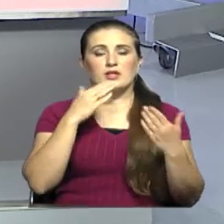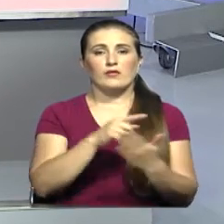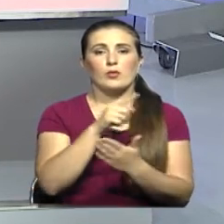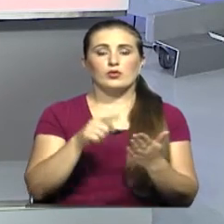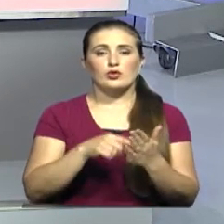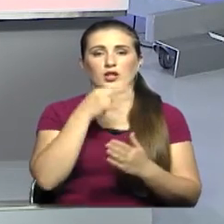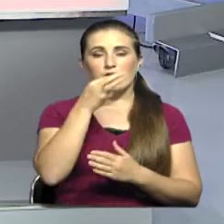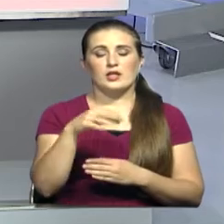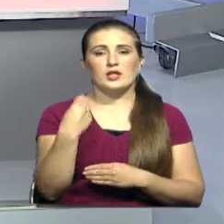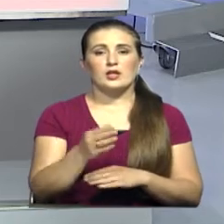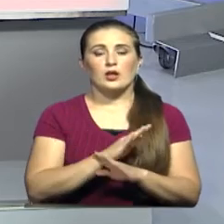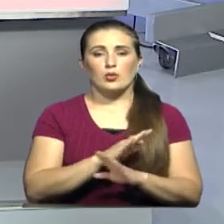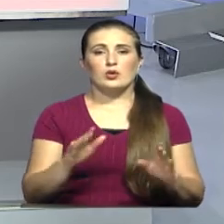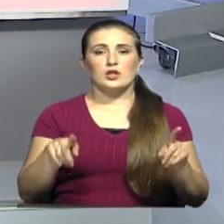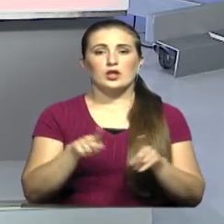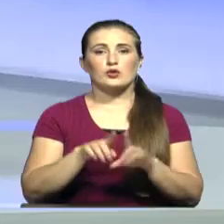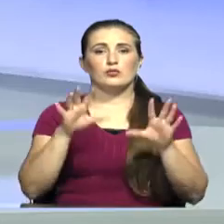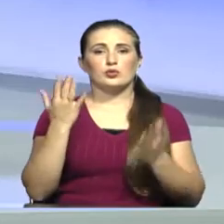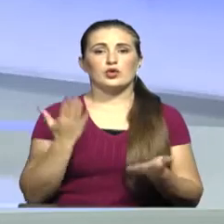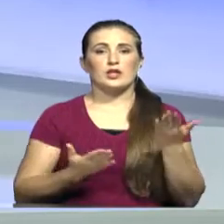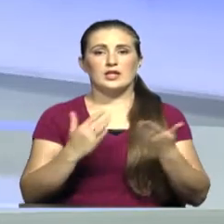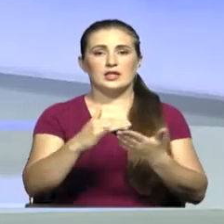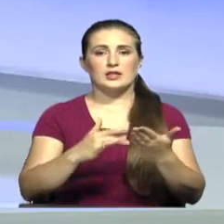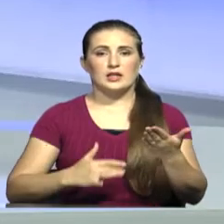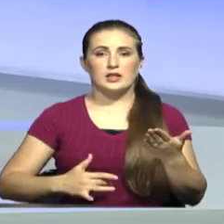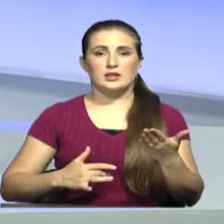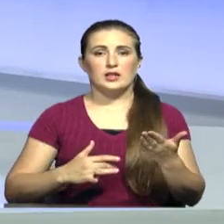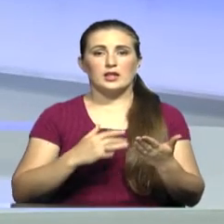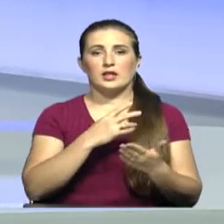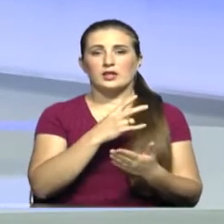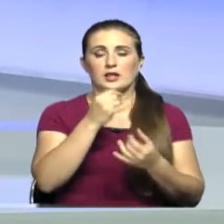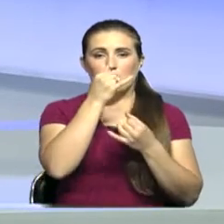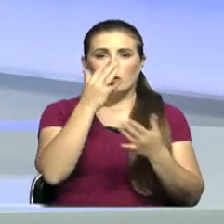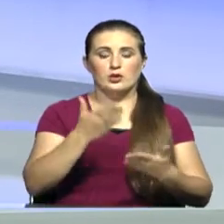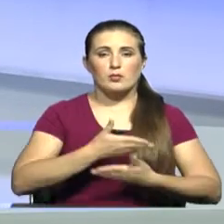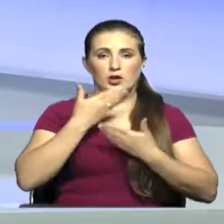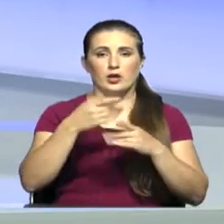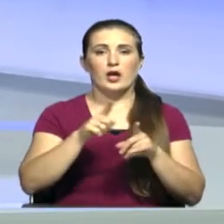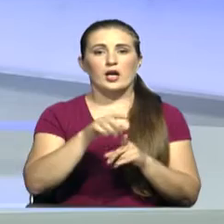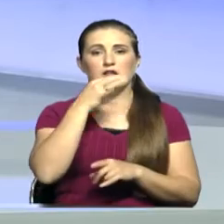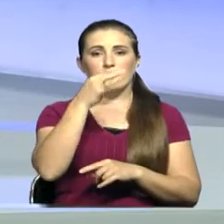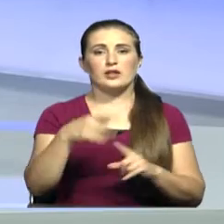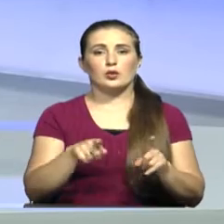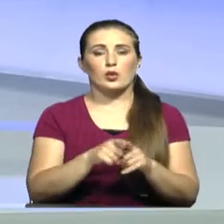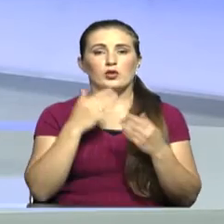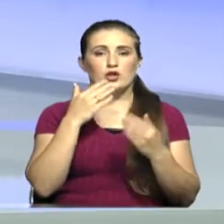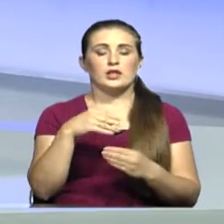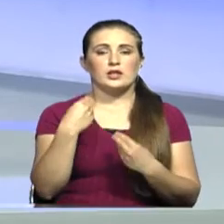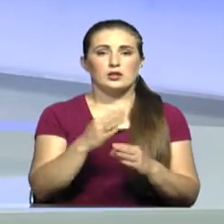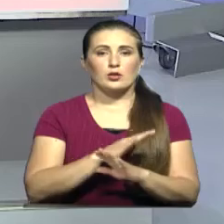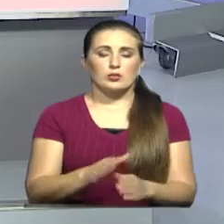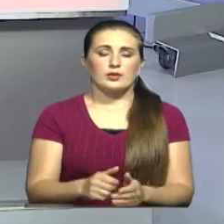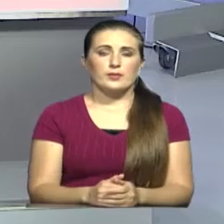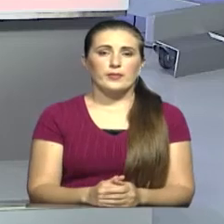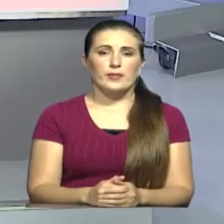не дается. Также в случае, если текст обращения не поддается прочтению, ответ на такое обращение также не дается.